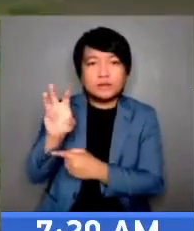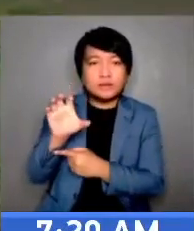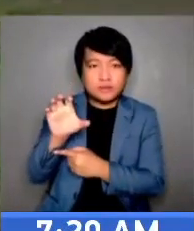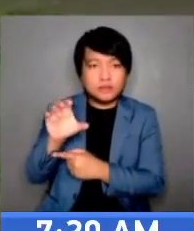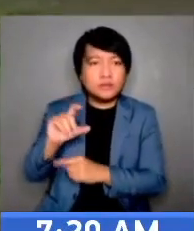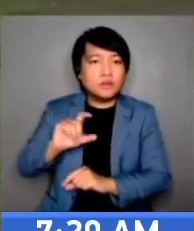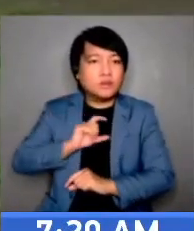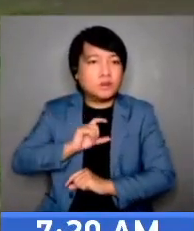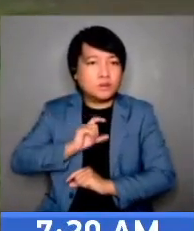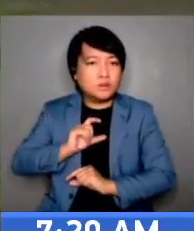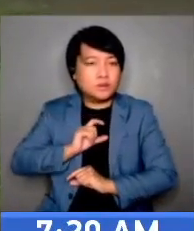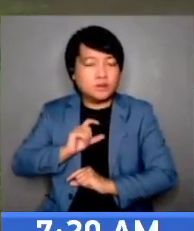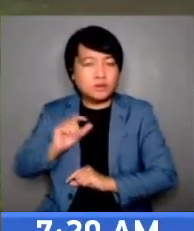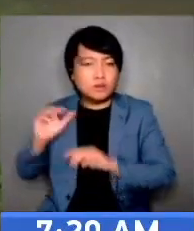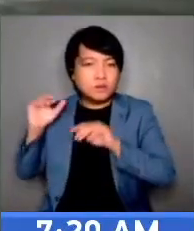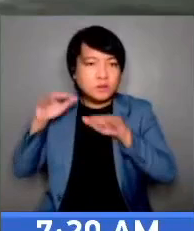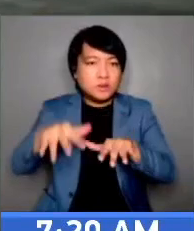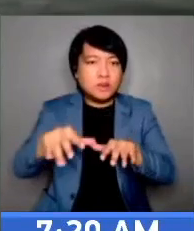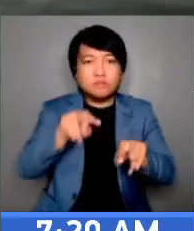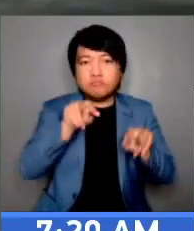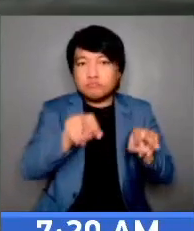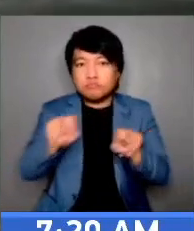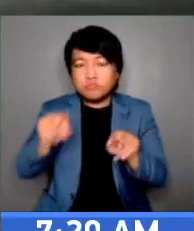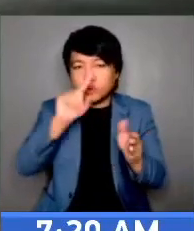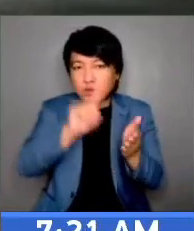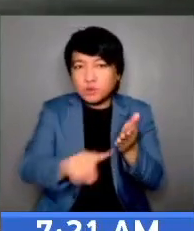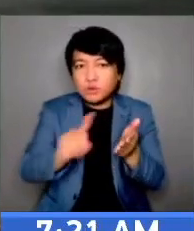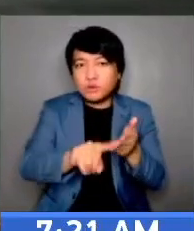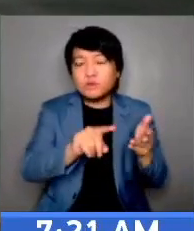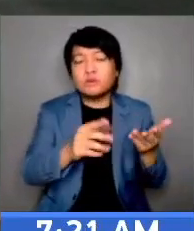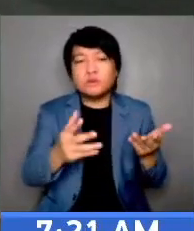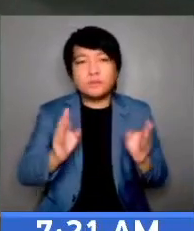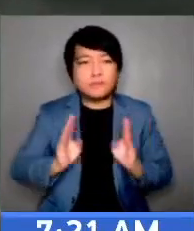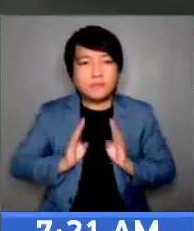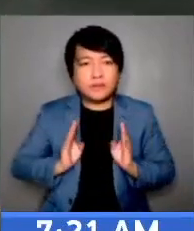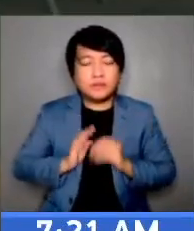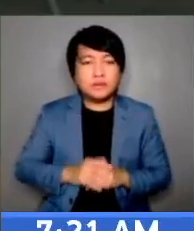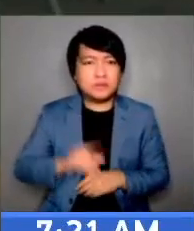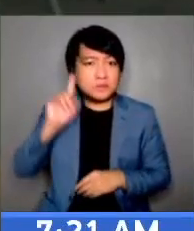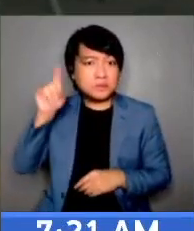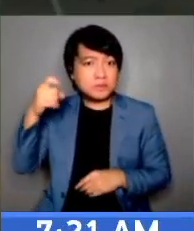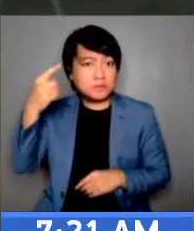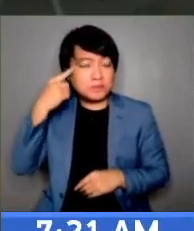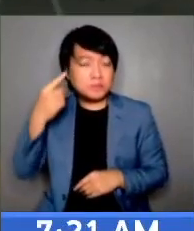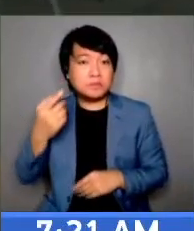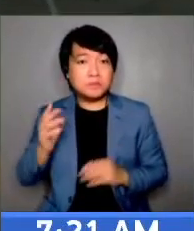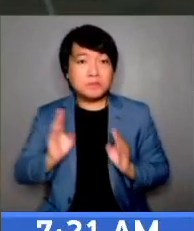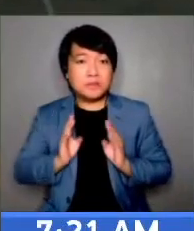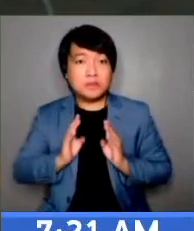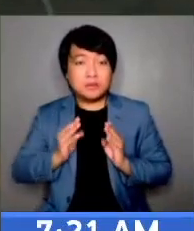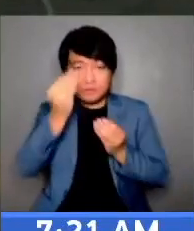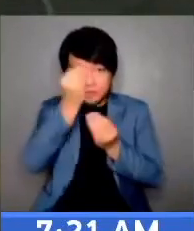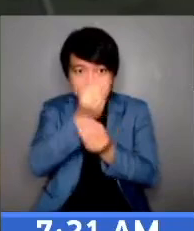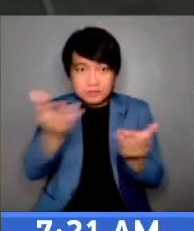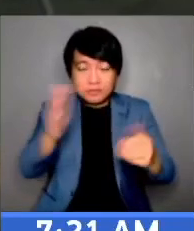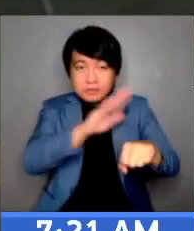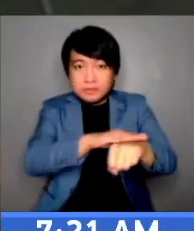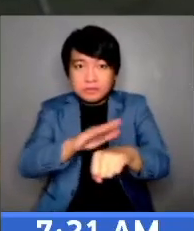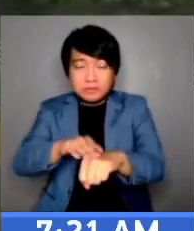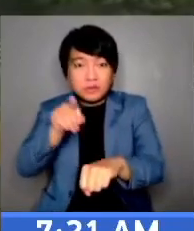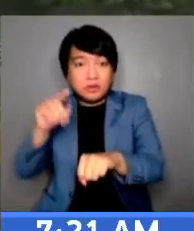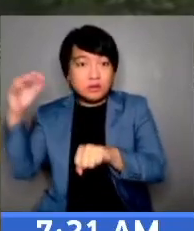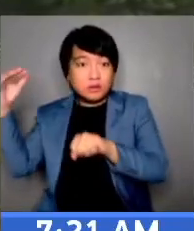ibang lugar sa lungsod ng Baguio panawagan naman ng lokal na pamahalaan sa mga turistang aakyat sa lungsod ng Baguio panatilihin po yung